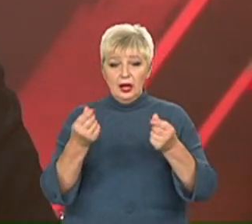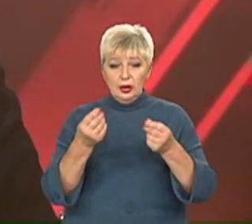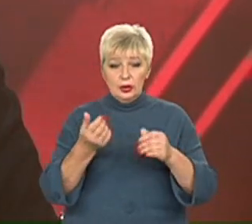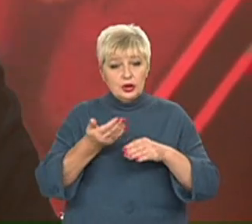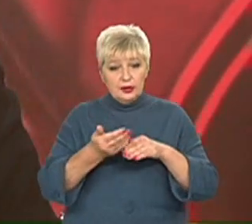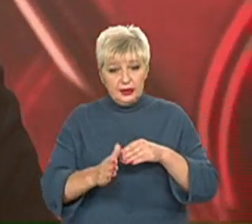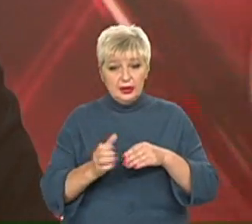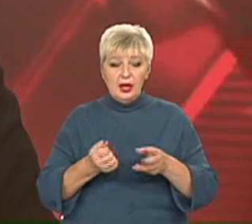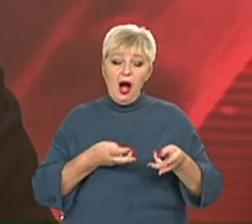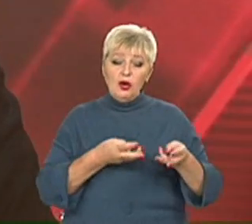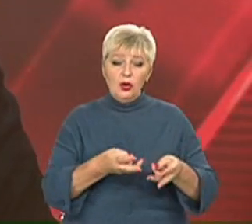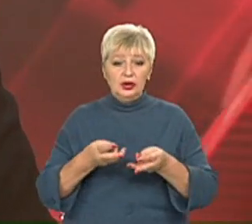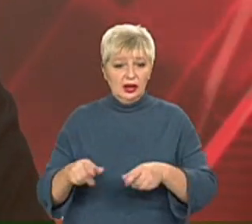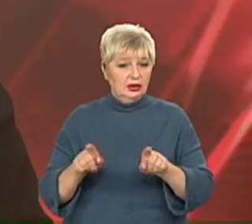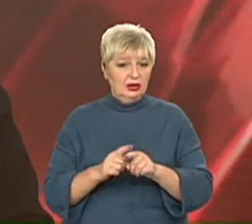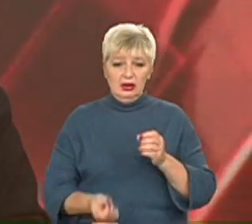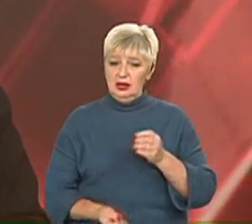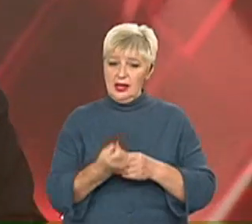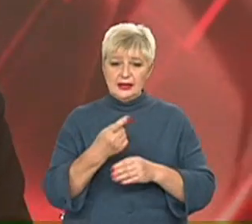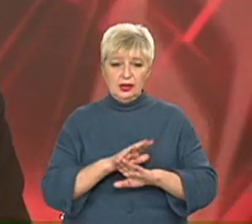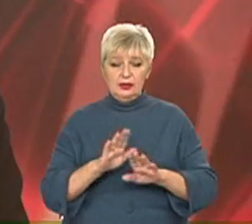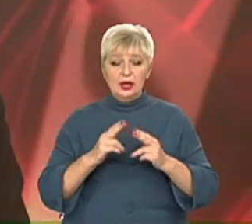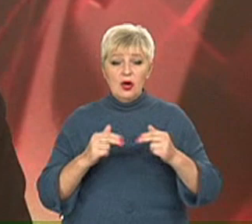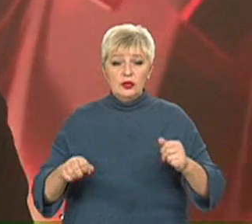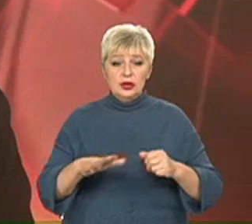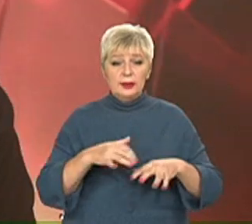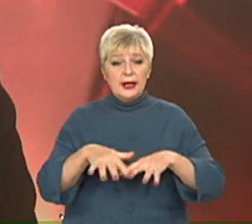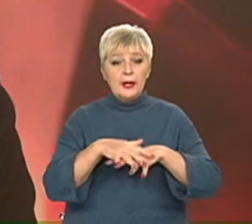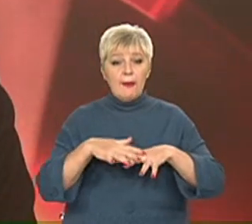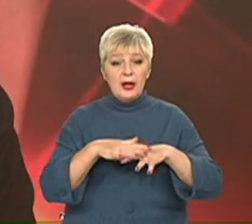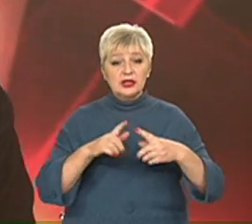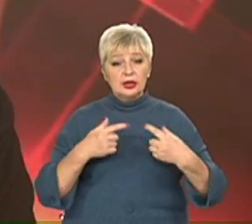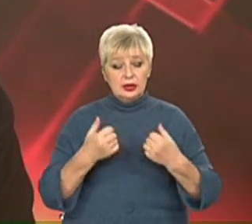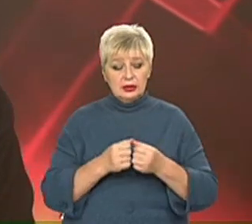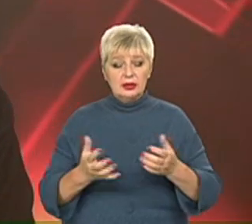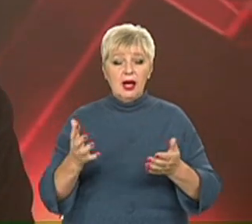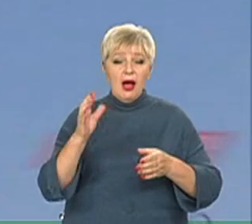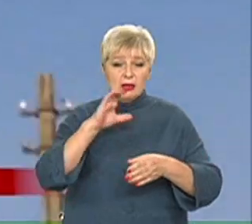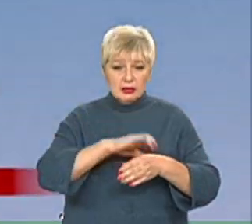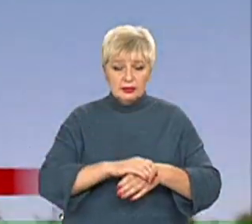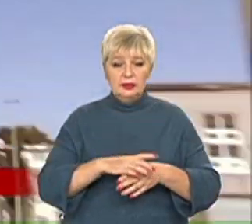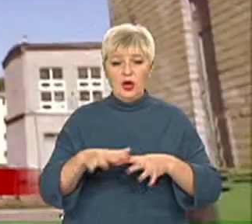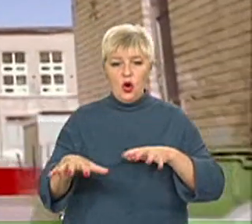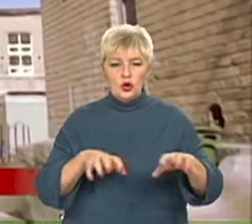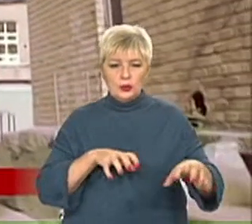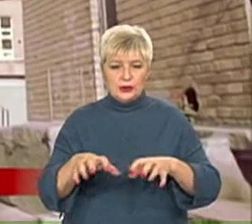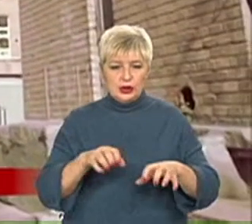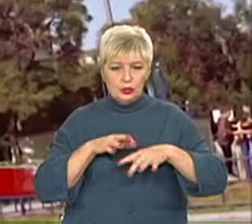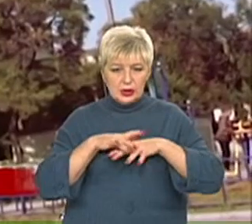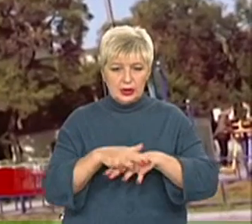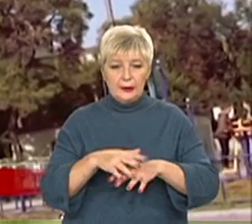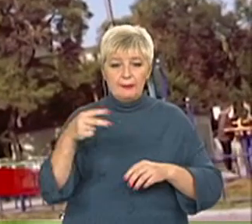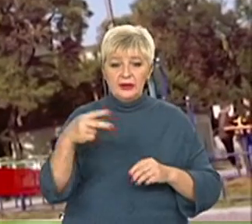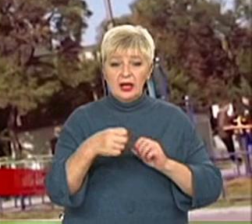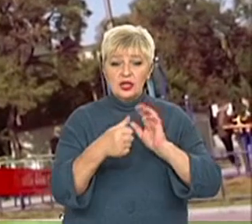Гроші виділили, а котельні так і не з'явились. У Дніпрі громадська організація виявила корупційну схему. У